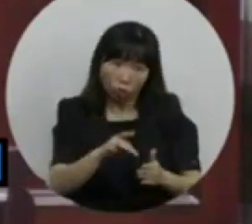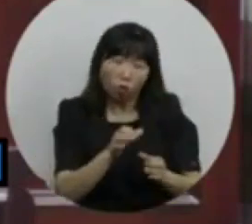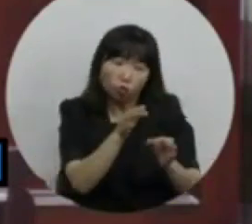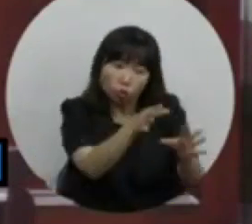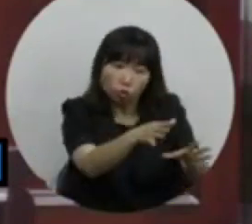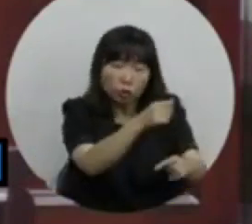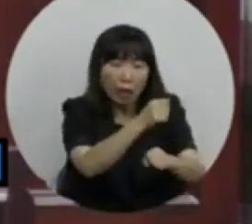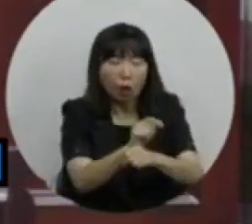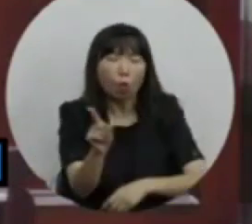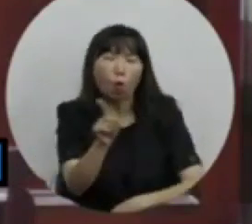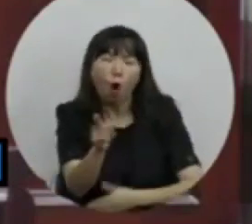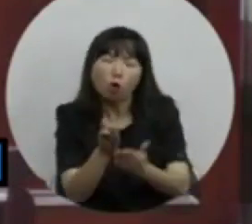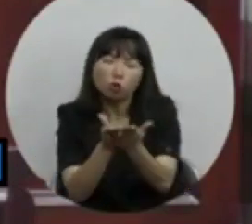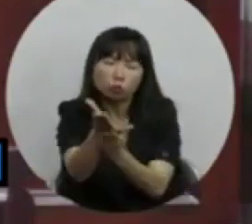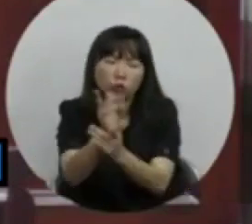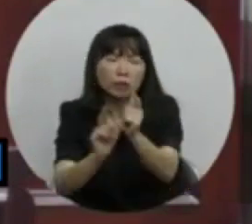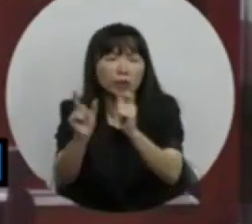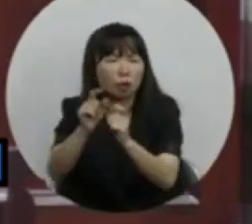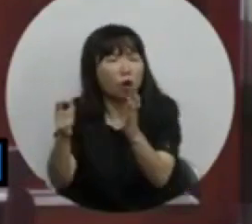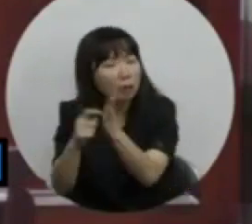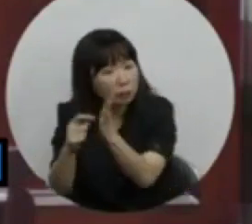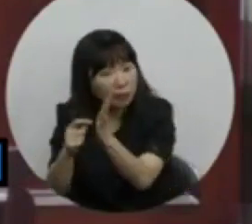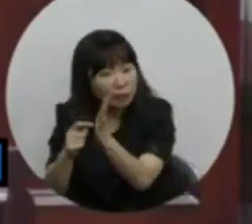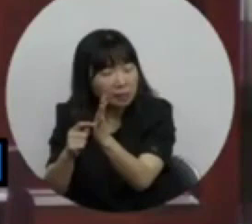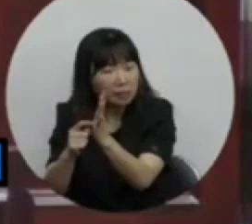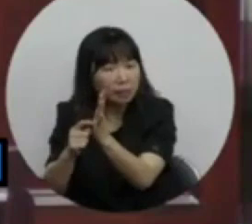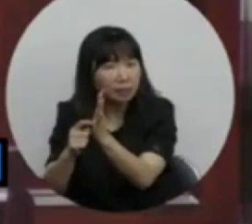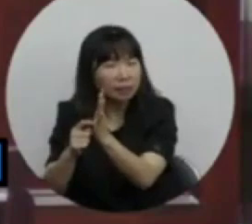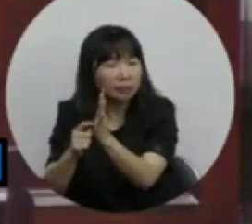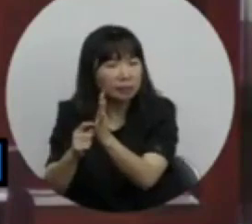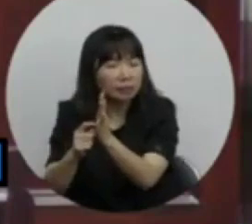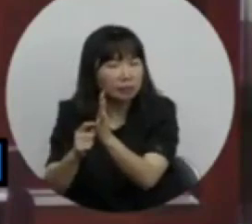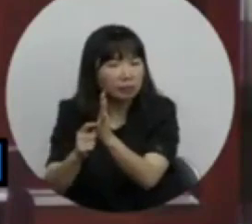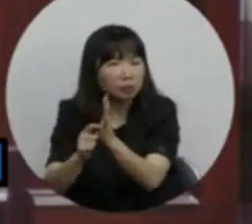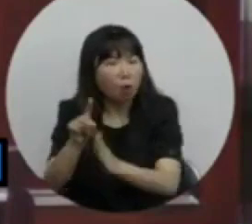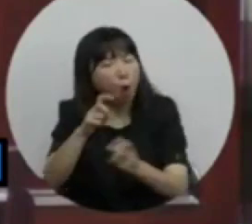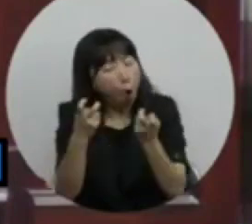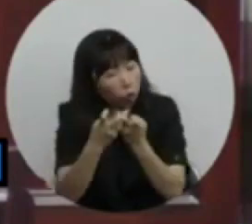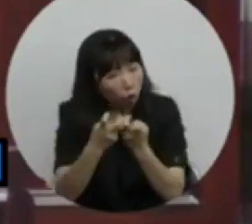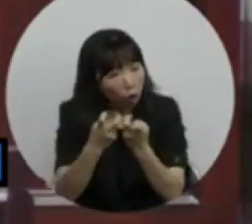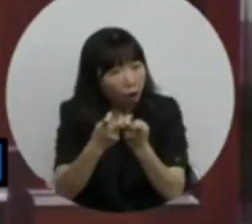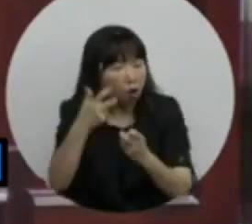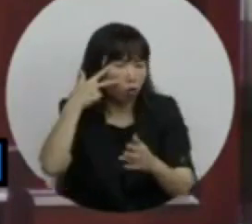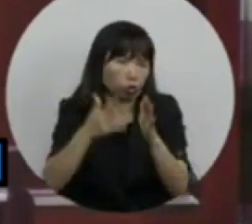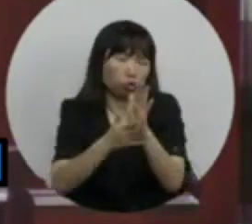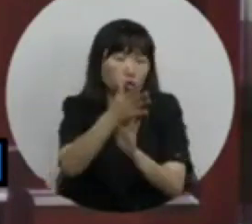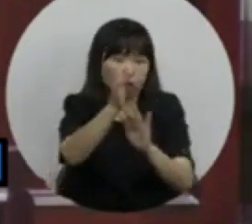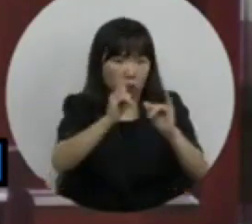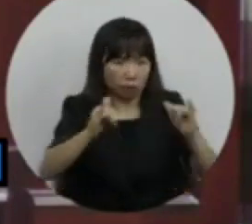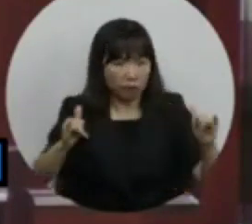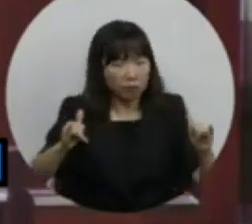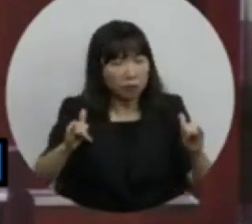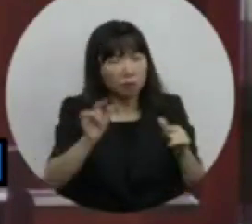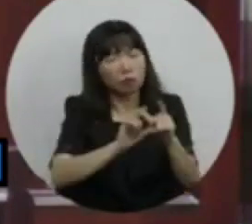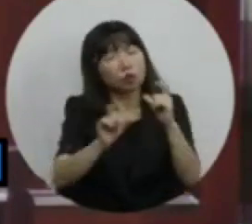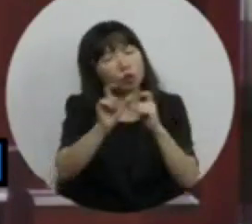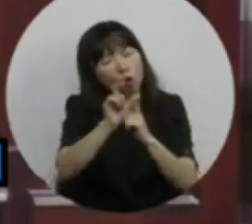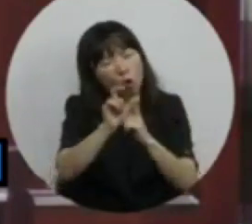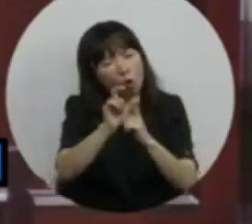또 어느 분야가 가장 시급한지 어떻게 해야 여주 시민들이 체감할 수